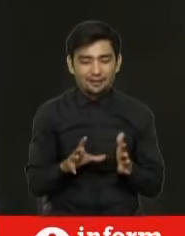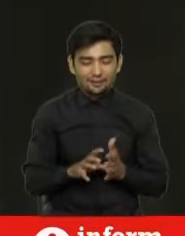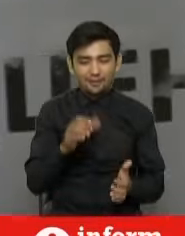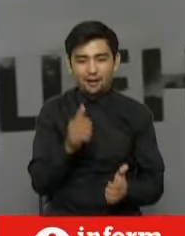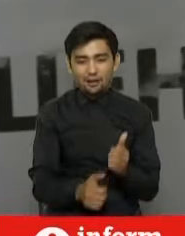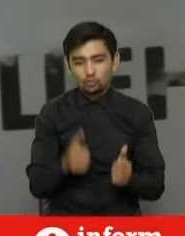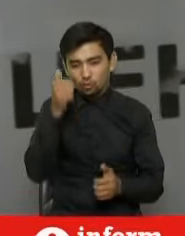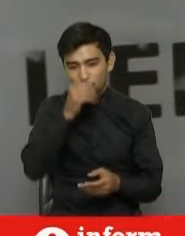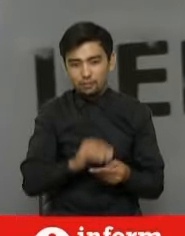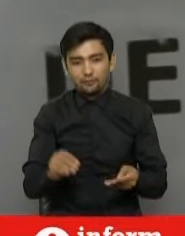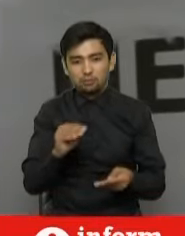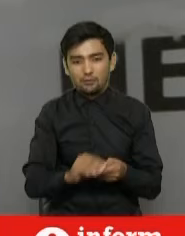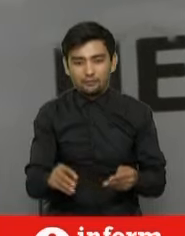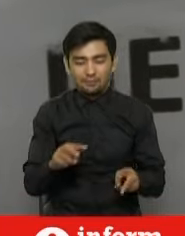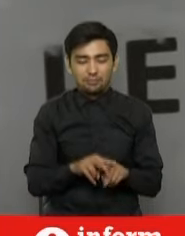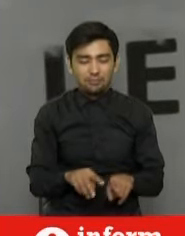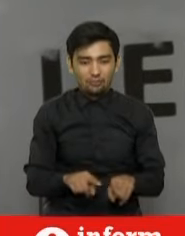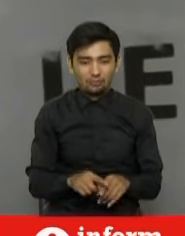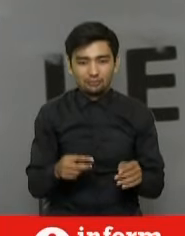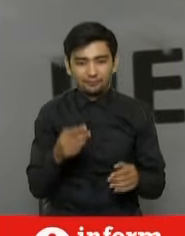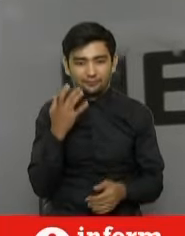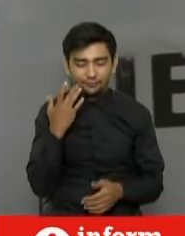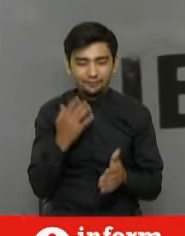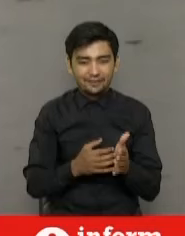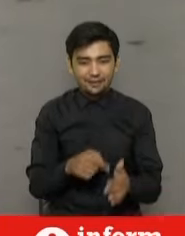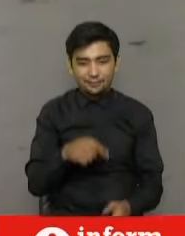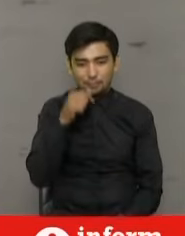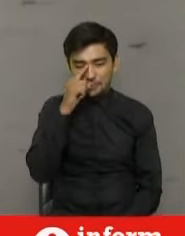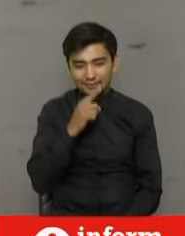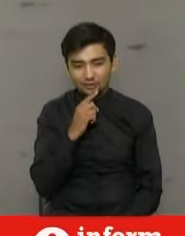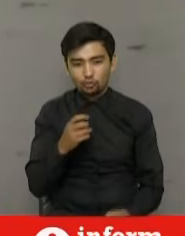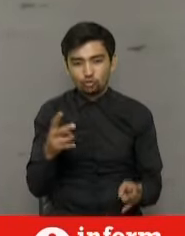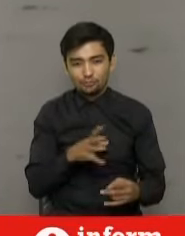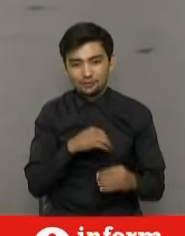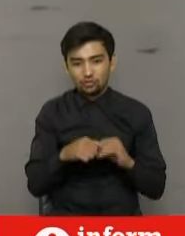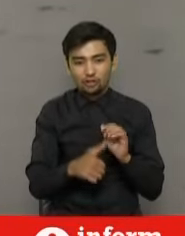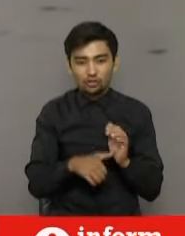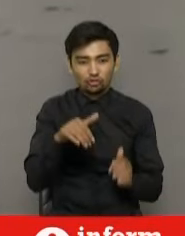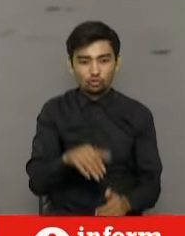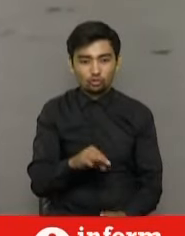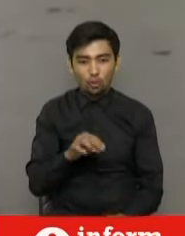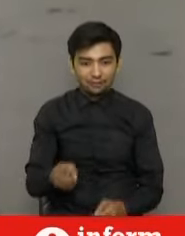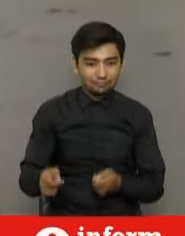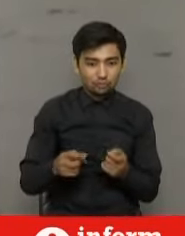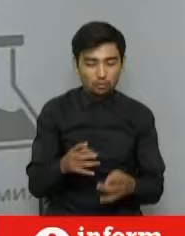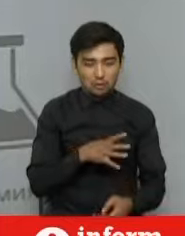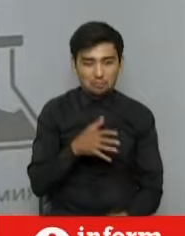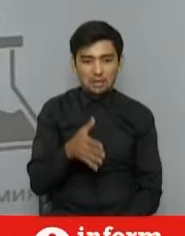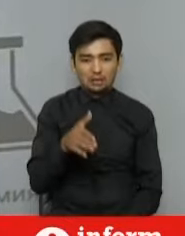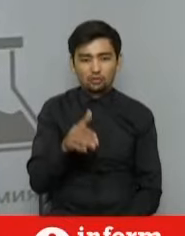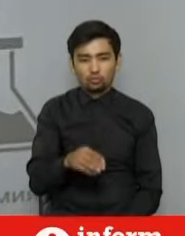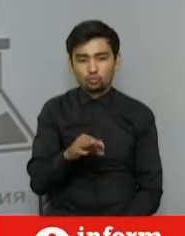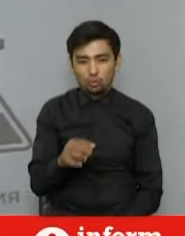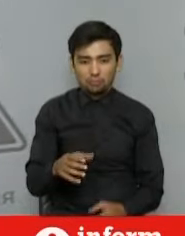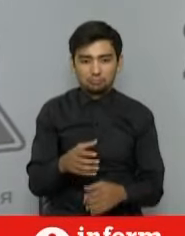ежегодно повторяют один и тот же сценарий. К примеру, в этом месяце вместо нужных 16 тысяч тонн выделили на 5 тонн меньше. В